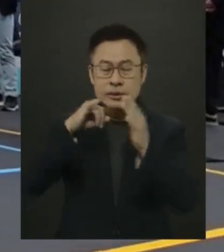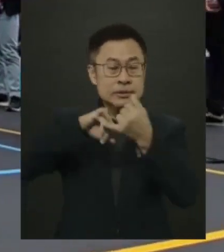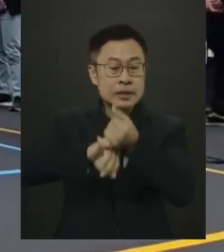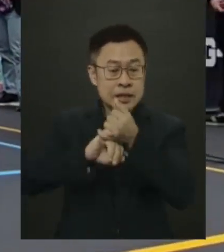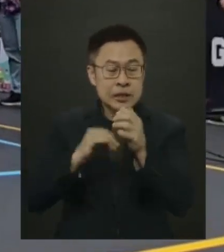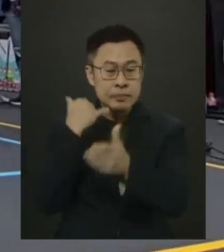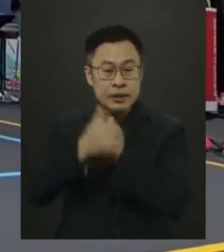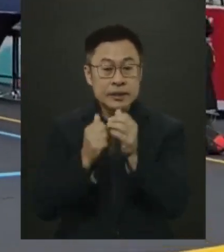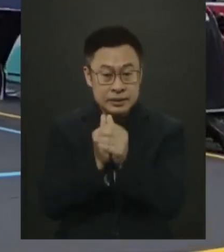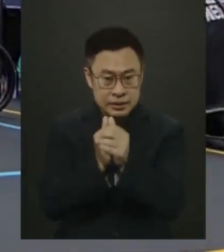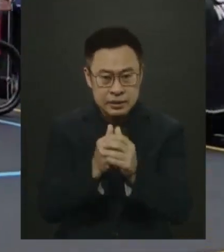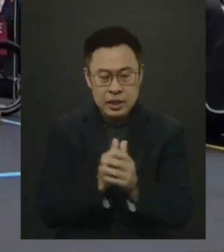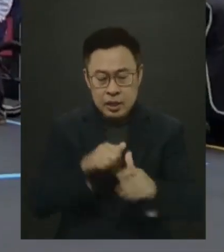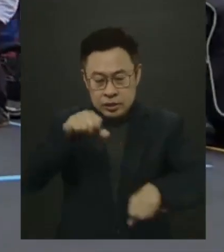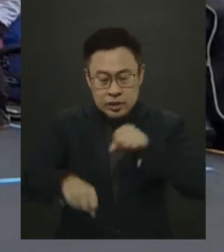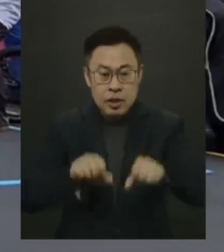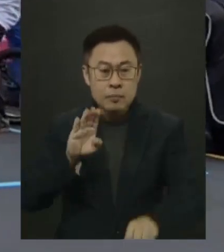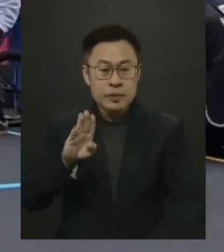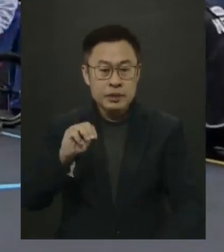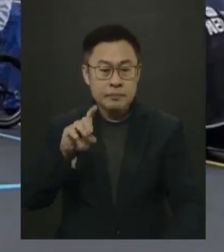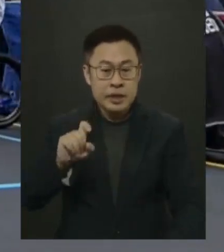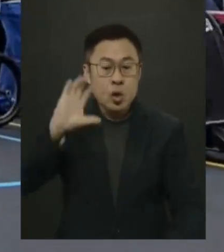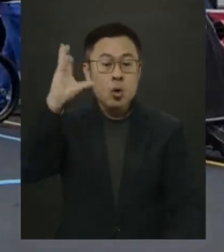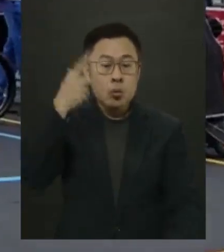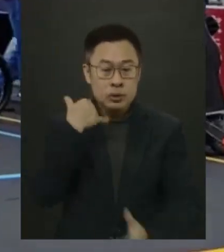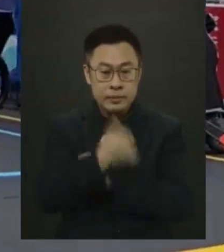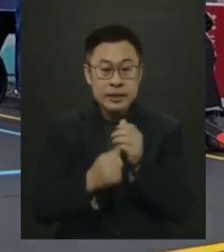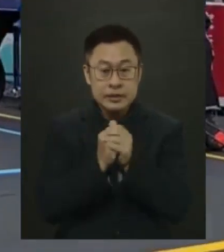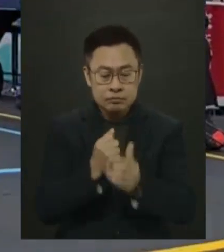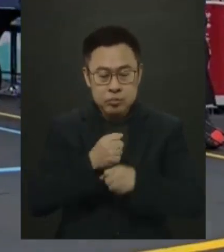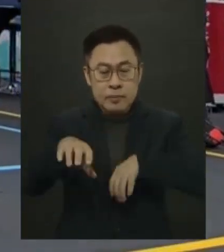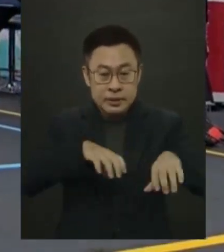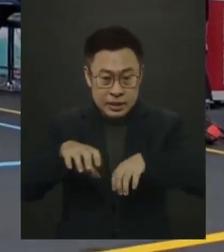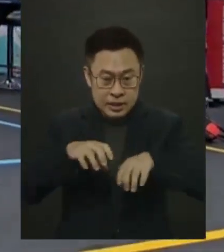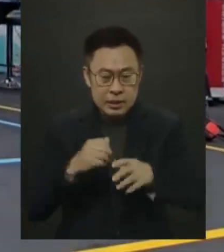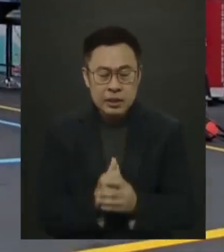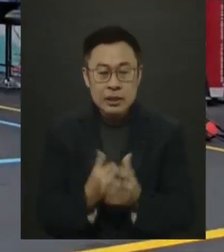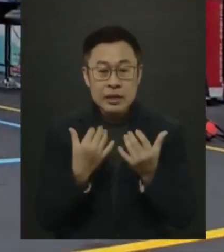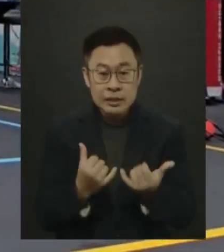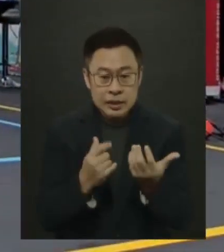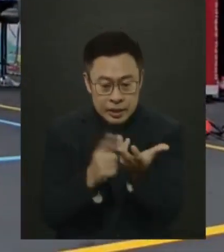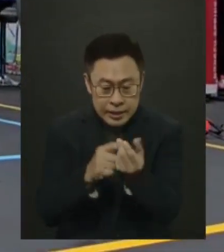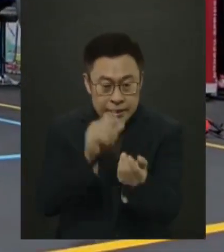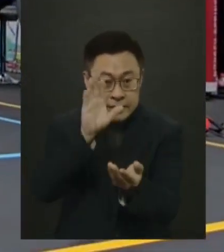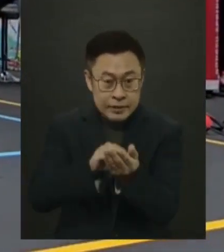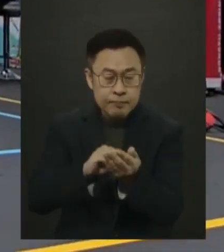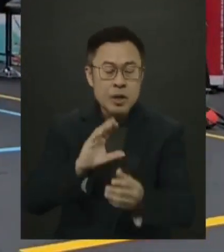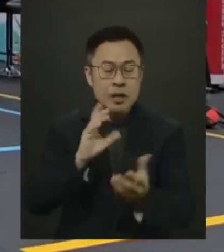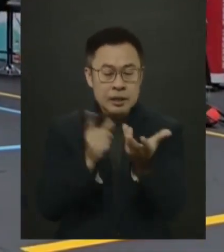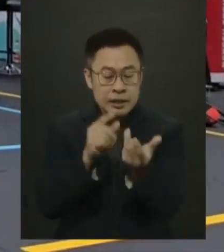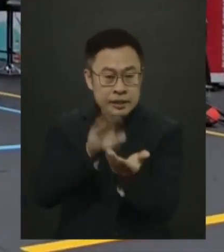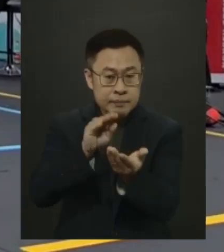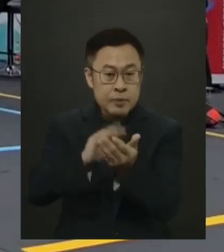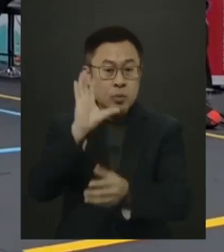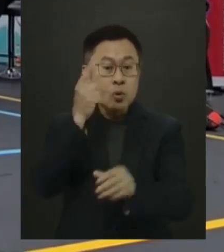ครับ World Series เซี่ยงไฮ้2024ที่นครเซี่ยงไฮ้ประเทศจีนนะครับโดยรายการนี้ครับเป็นรายการเก็บคะแนนอันดับโลกครับที่เริ่ม